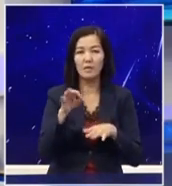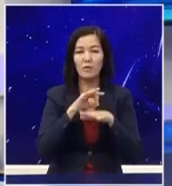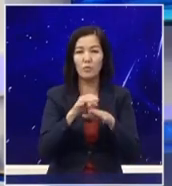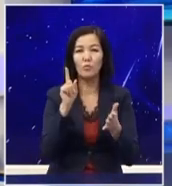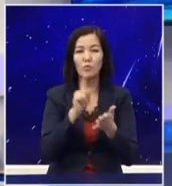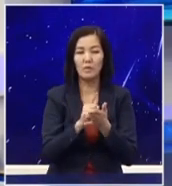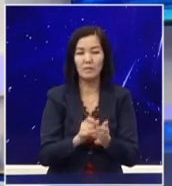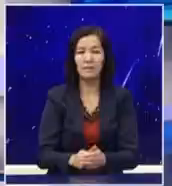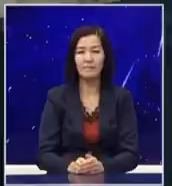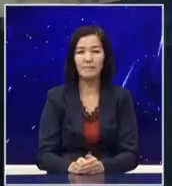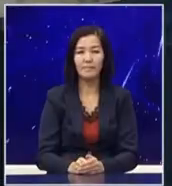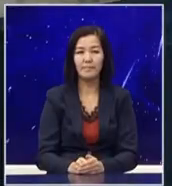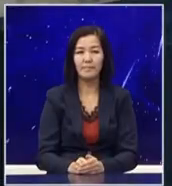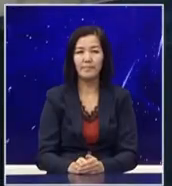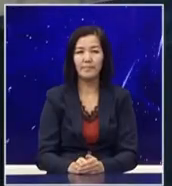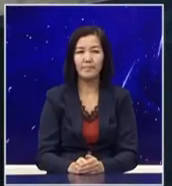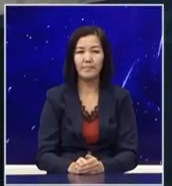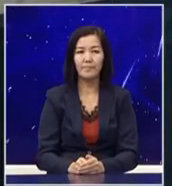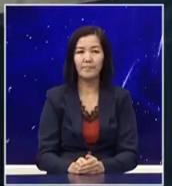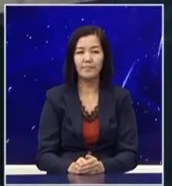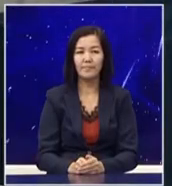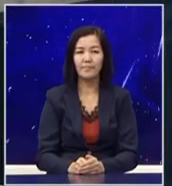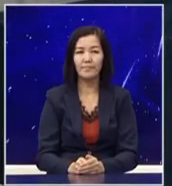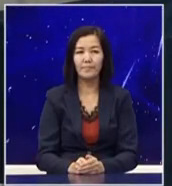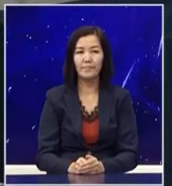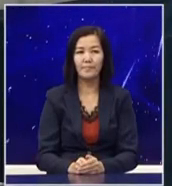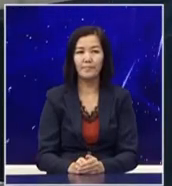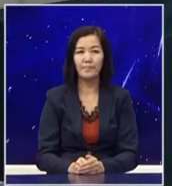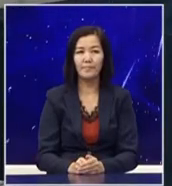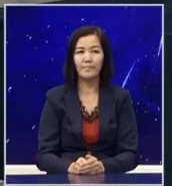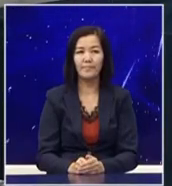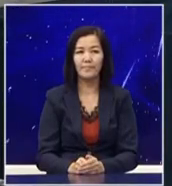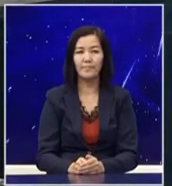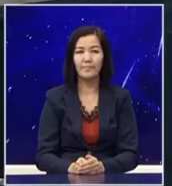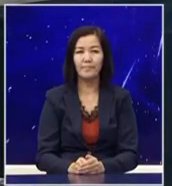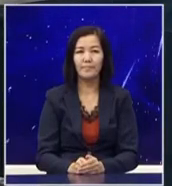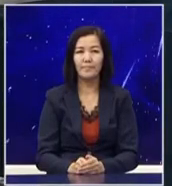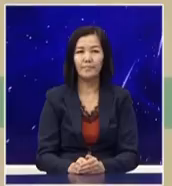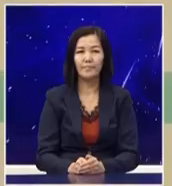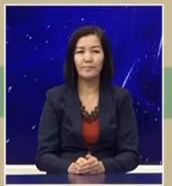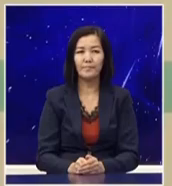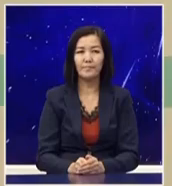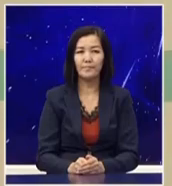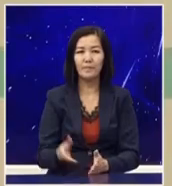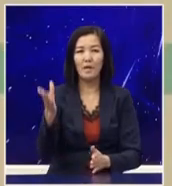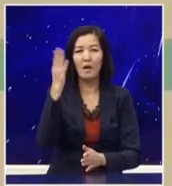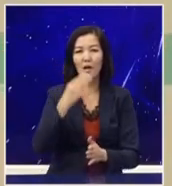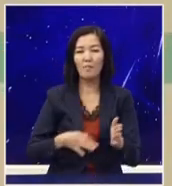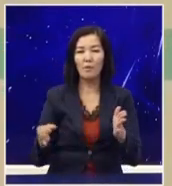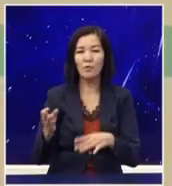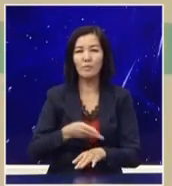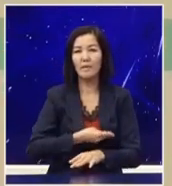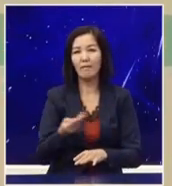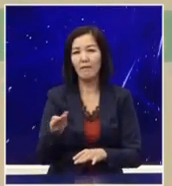өтуі тиіс. Алматы облысында үстел